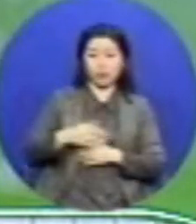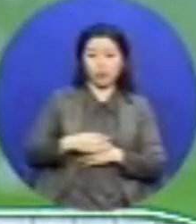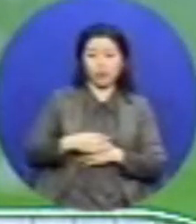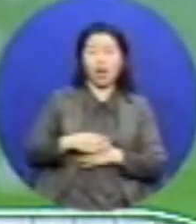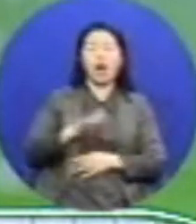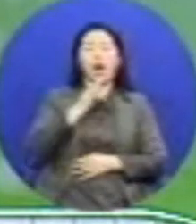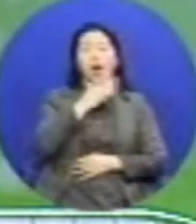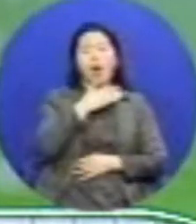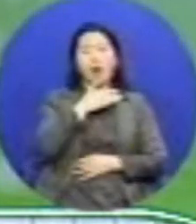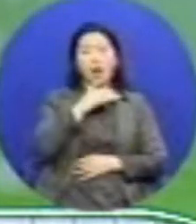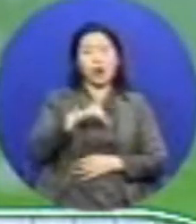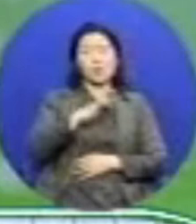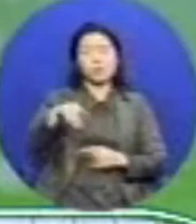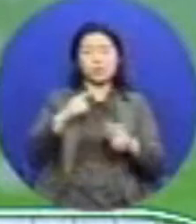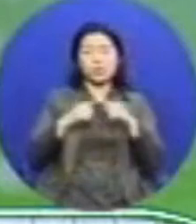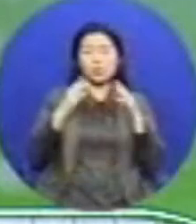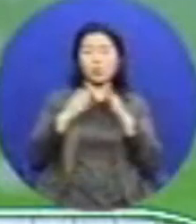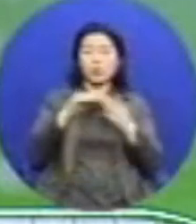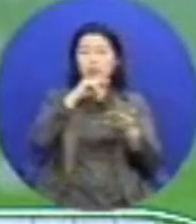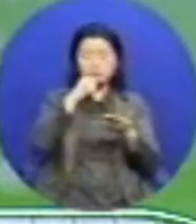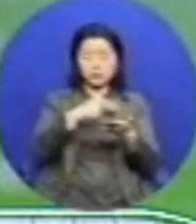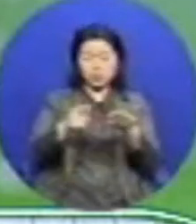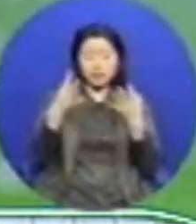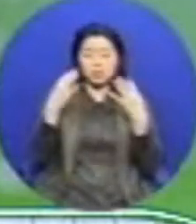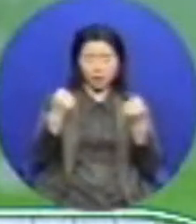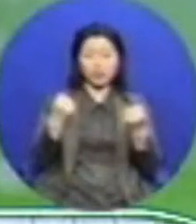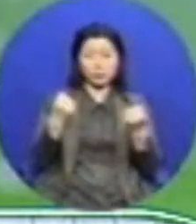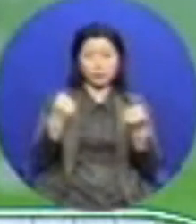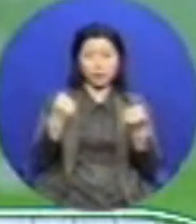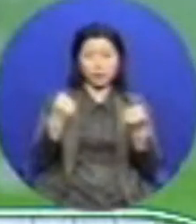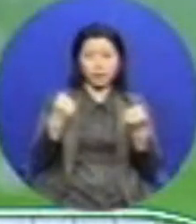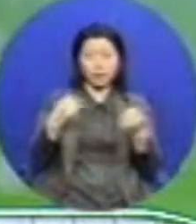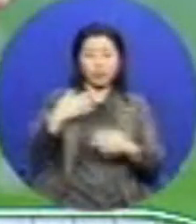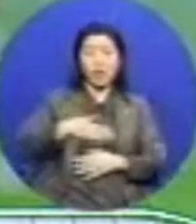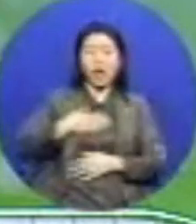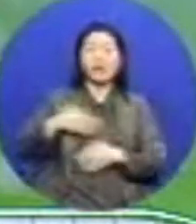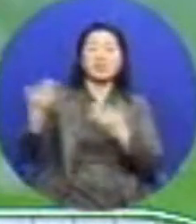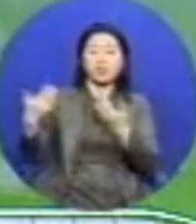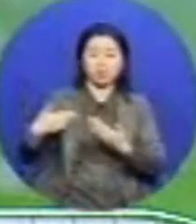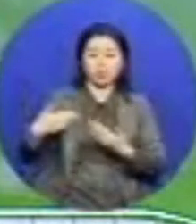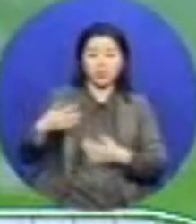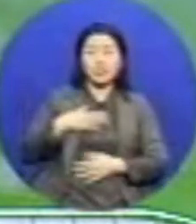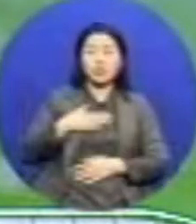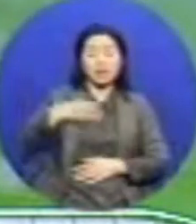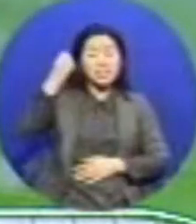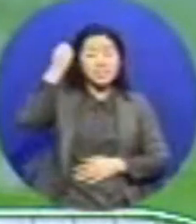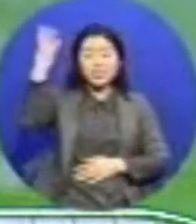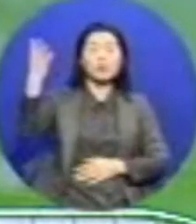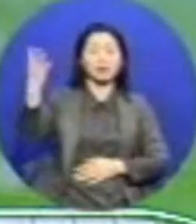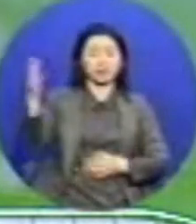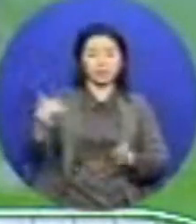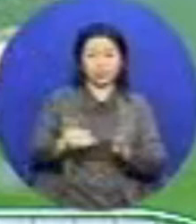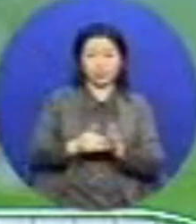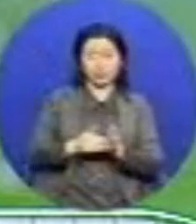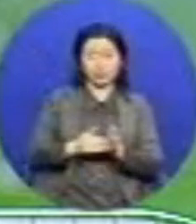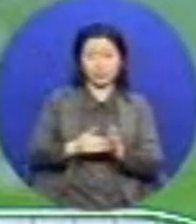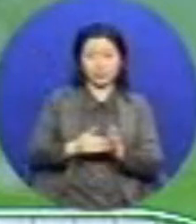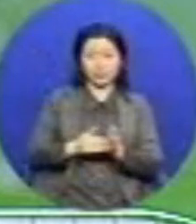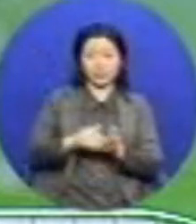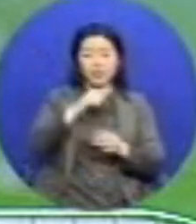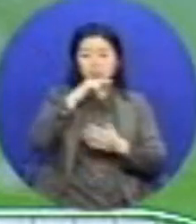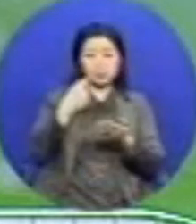우리 교회 그걸 비로서 또 알게 해주시는 분들이 계세요 잊어버렸어요 그냥 정말 우리기 빚이 많다는 거 잊어버리고